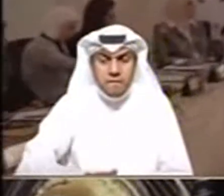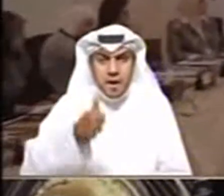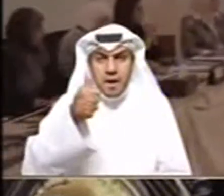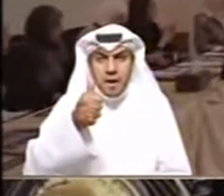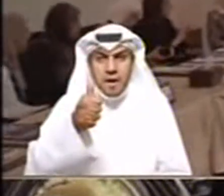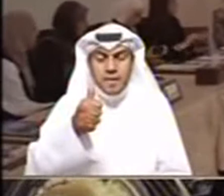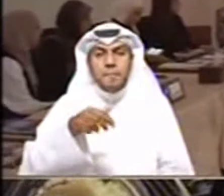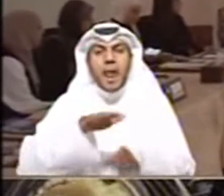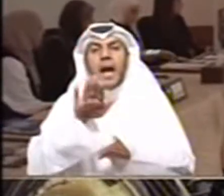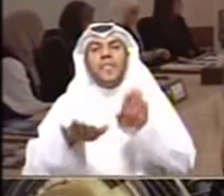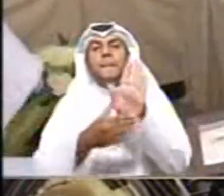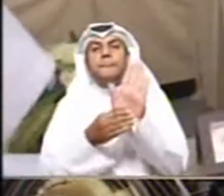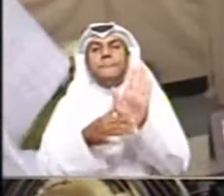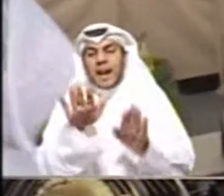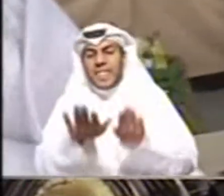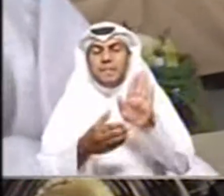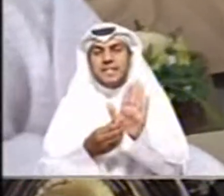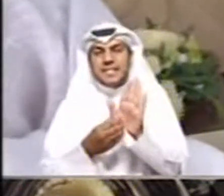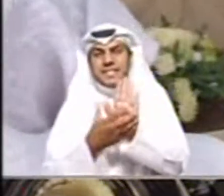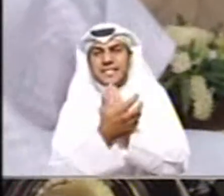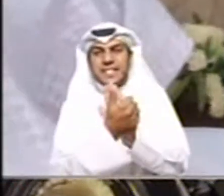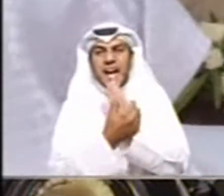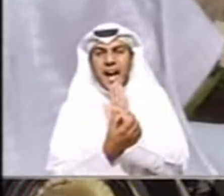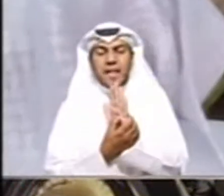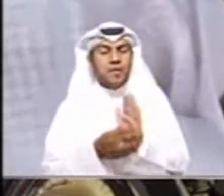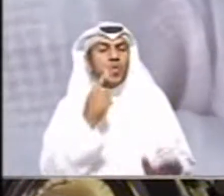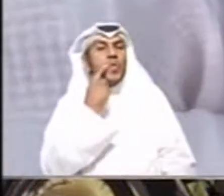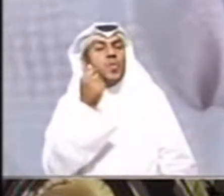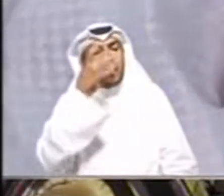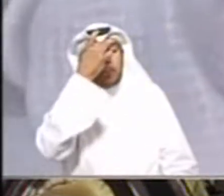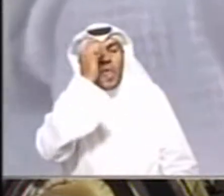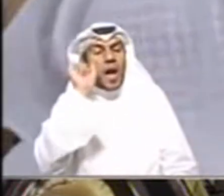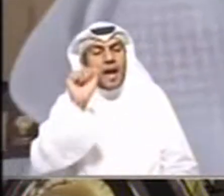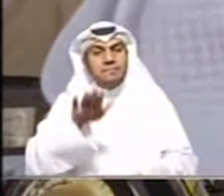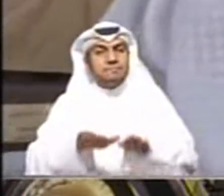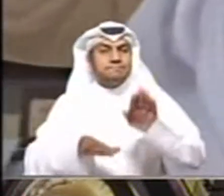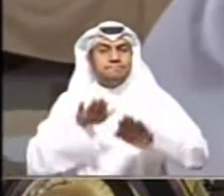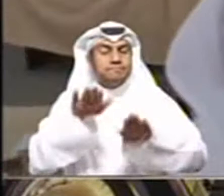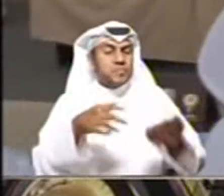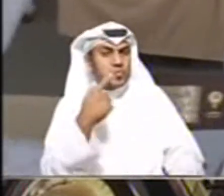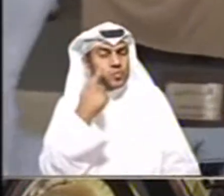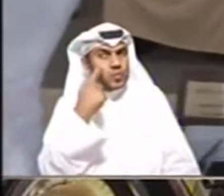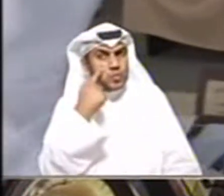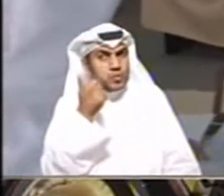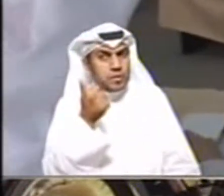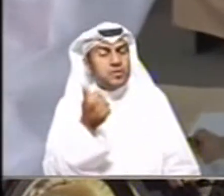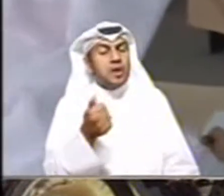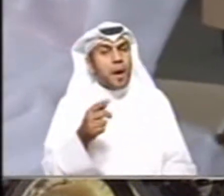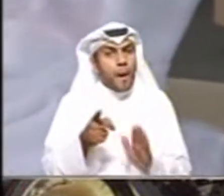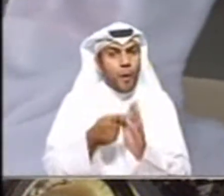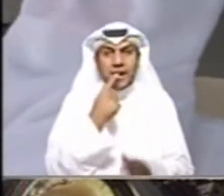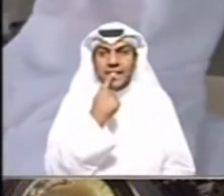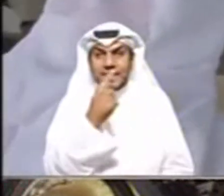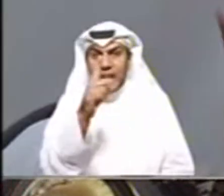السكري راح تعطي شعور بنجاح هذه التجربة، ومن ثم يمكن أن تطبق بإمكانيات أكثر. يعني إن شاء الله إحنا عقب مرور